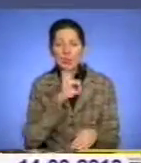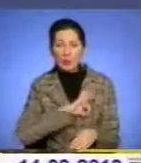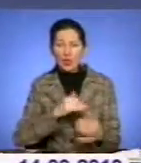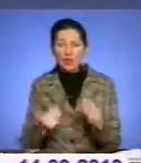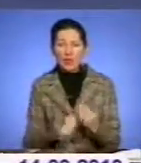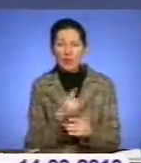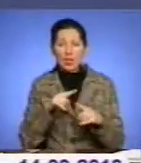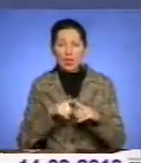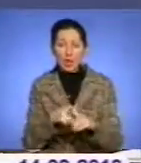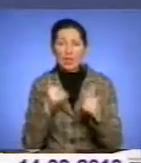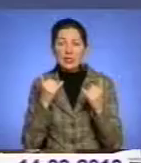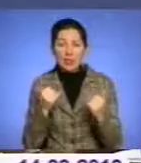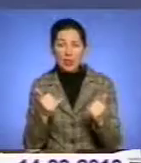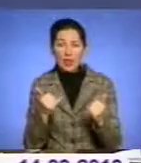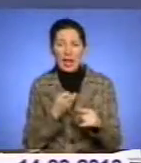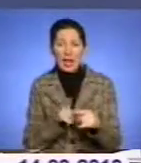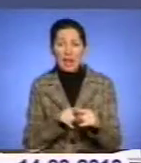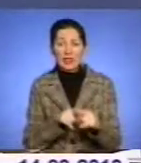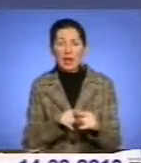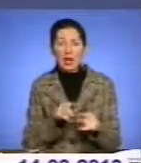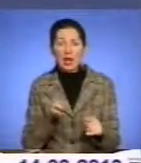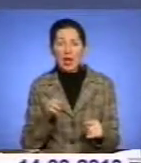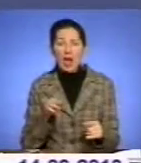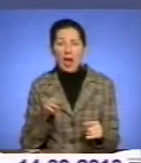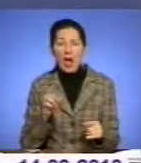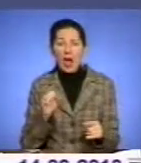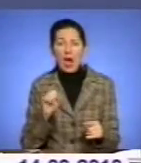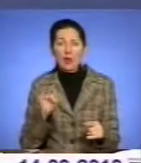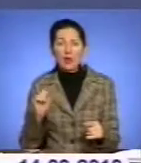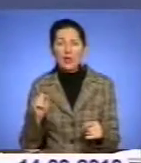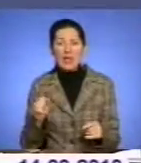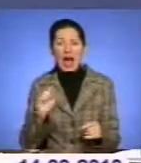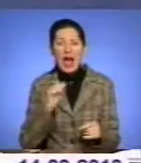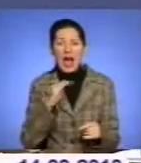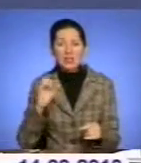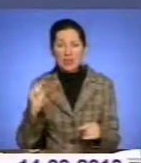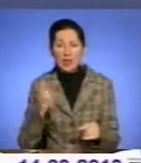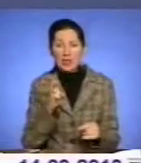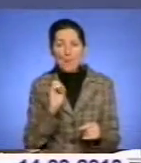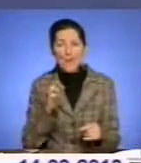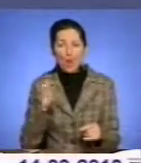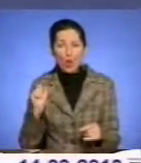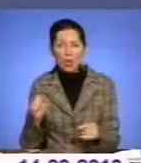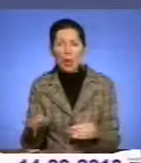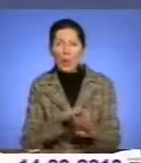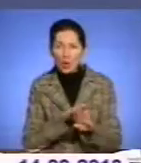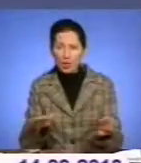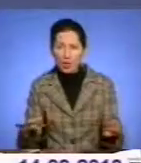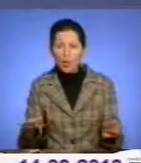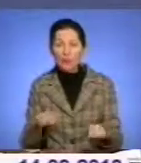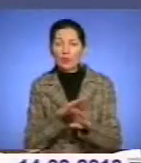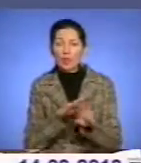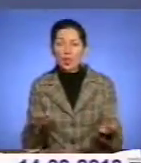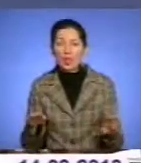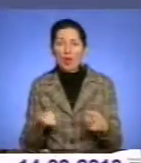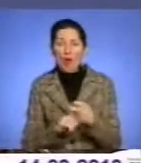роботи, сучасні. Это и армирование асфальтово-бетонного покрытия, это покрытие вяжущих